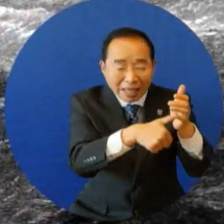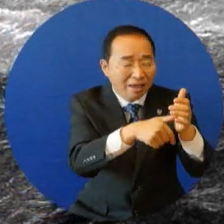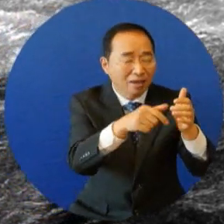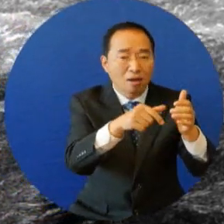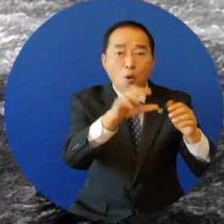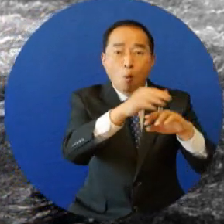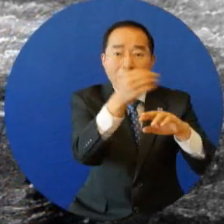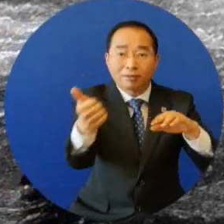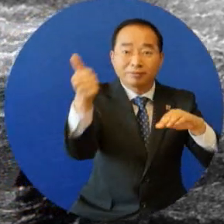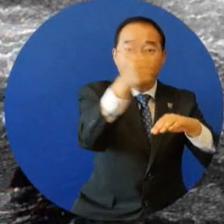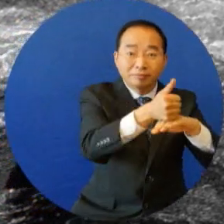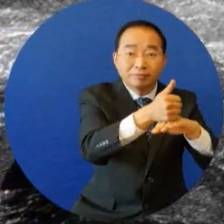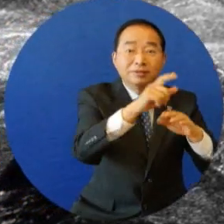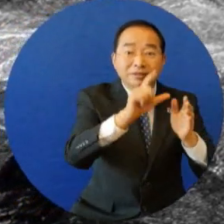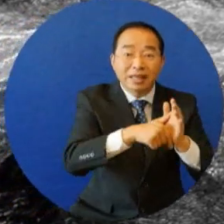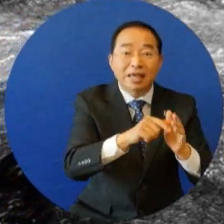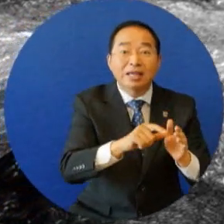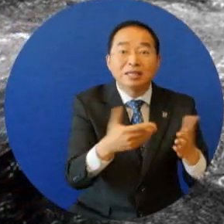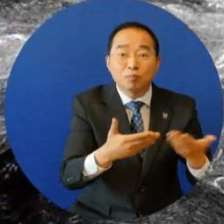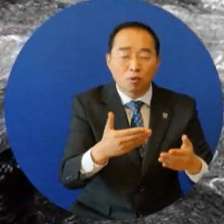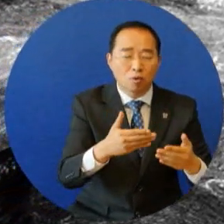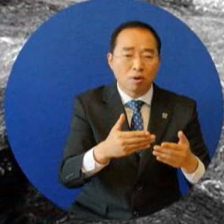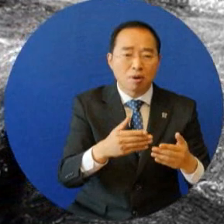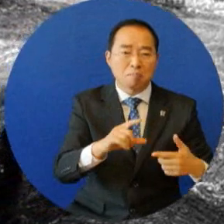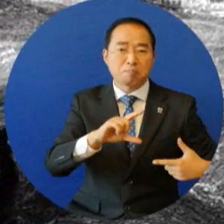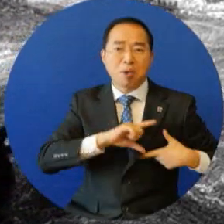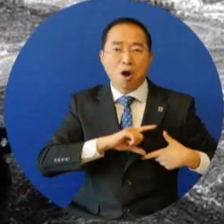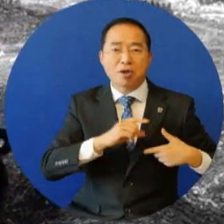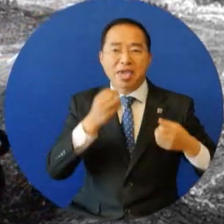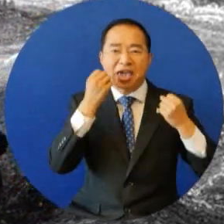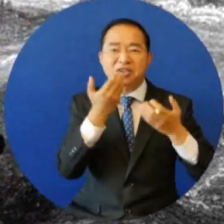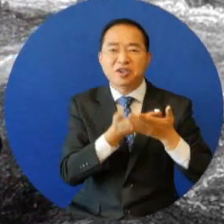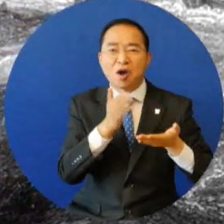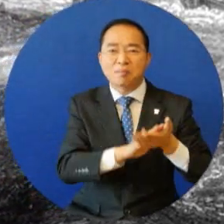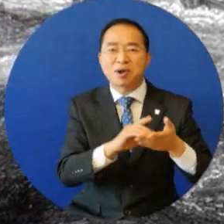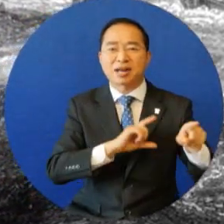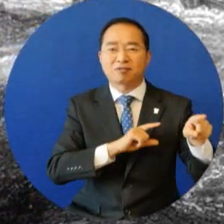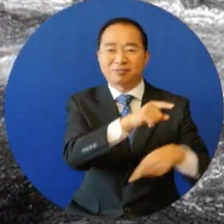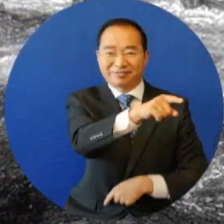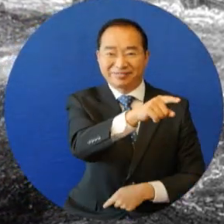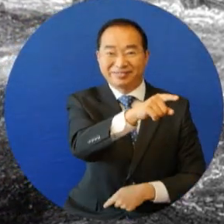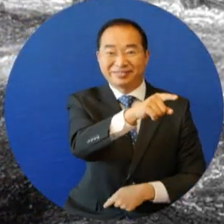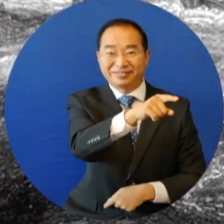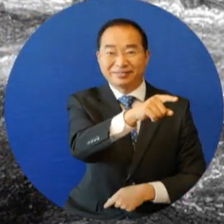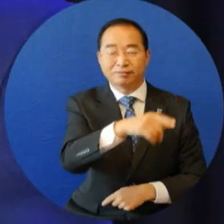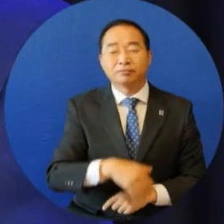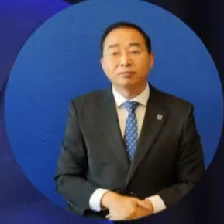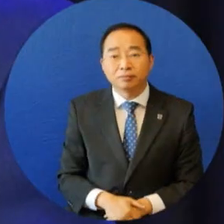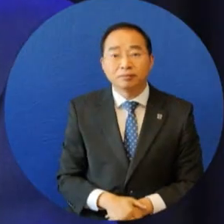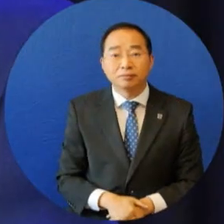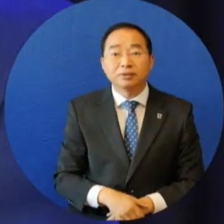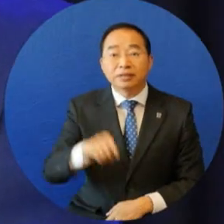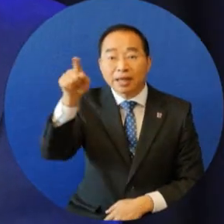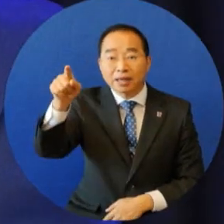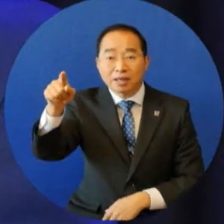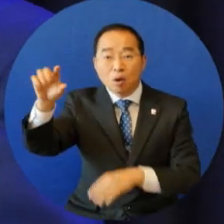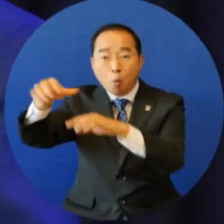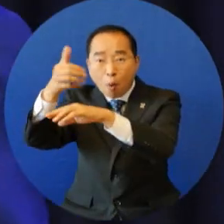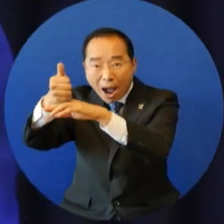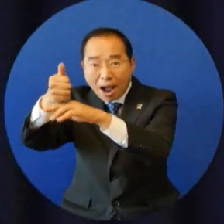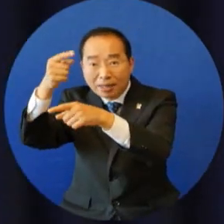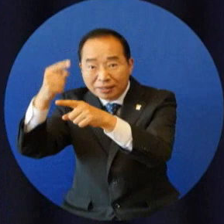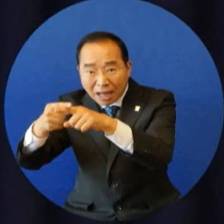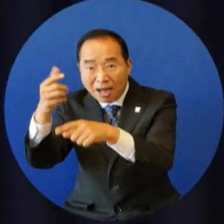방울 흘리지 않고 혁명을 이룩했다고 그래서 이거를 명예혁명이라고 합니다. 그런데